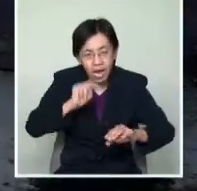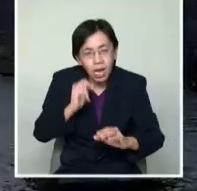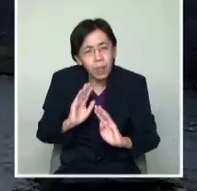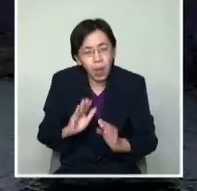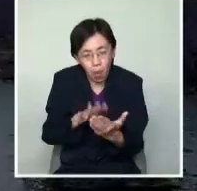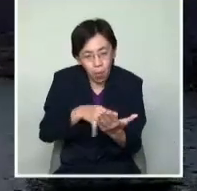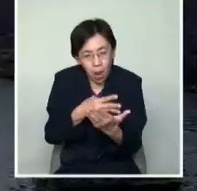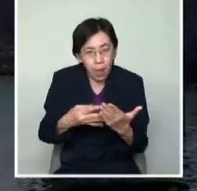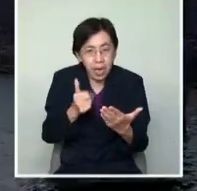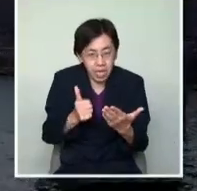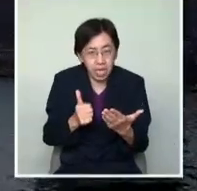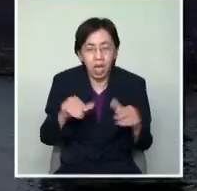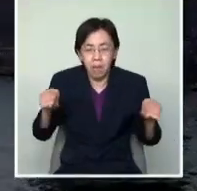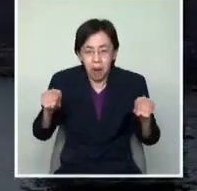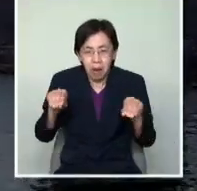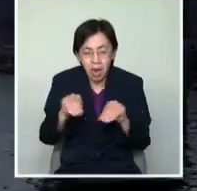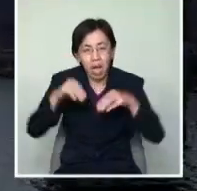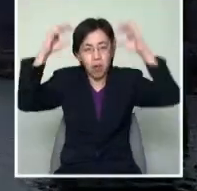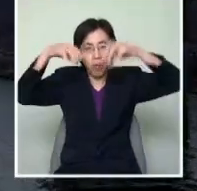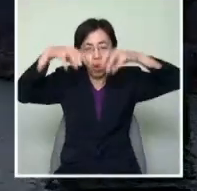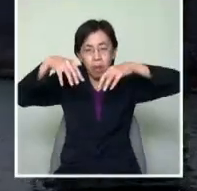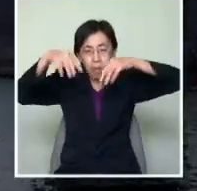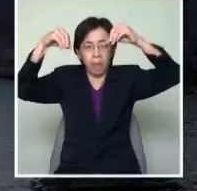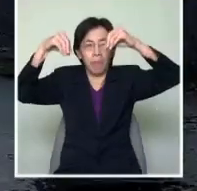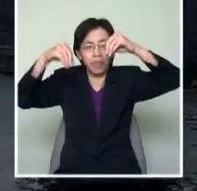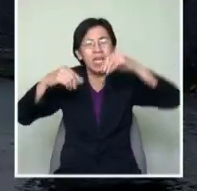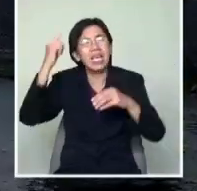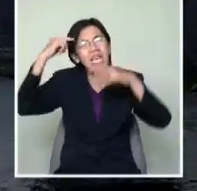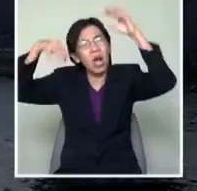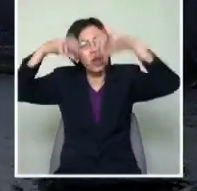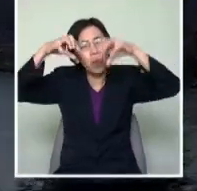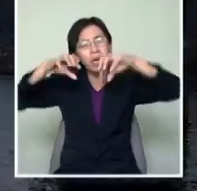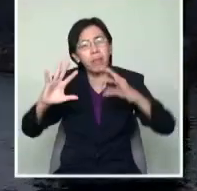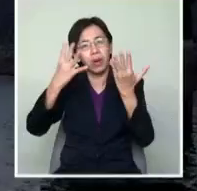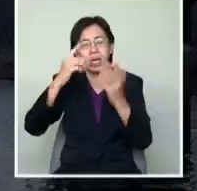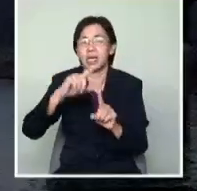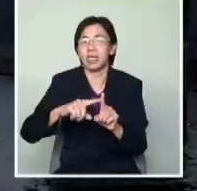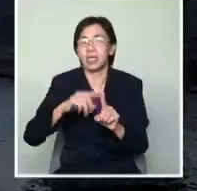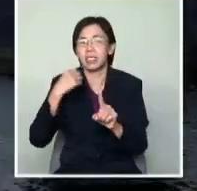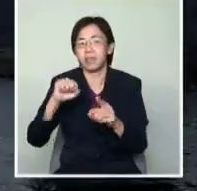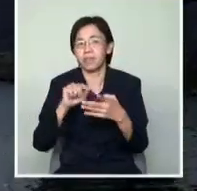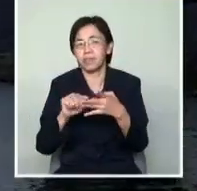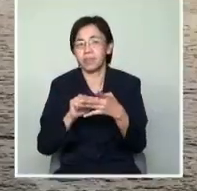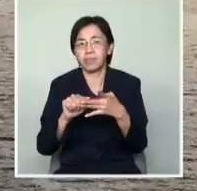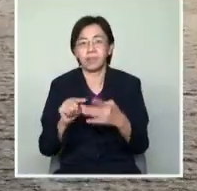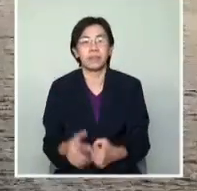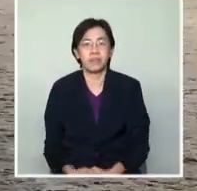งนี้ก่อนจะสิ้นสุดฤดูฝนซึ่งคาดการณ์ว่าจะสิ้นสุดฤดูฝนประมาณกลางเดือนตุลาคมค่ะ